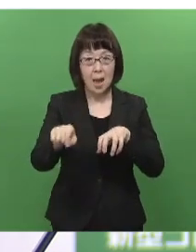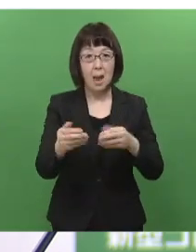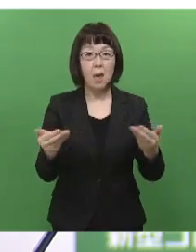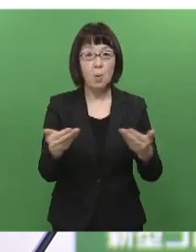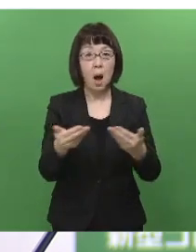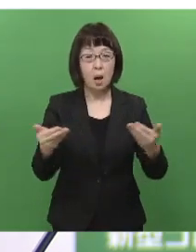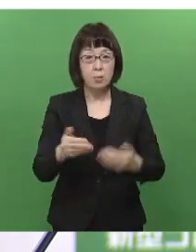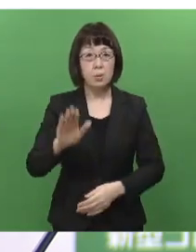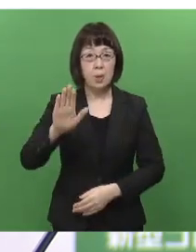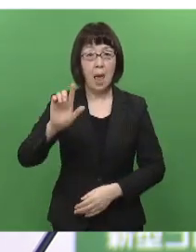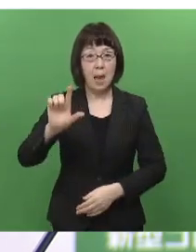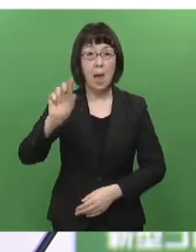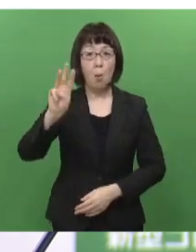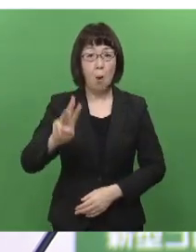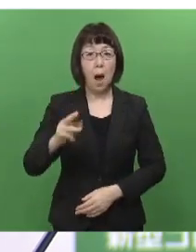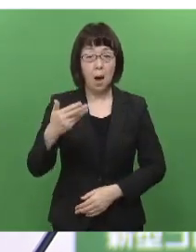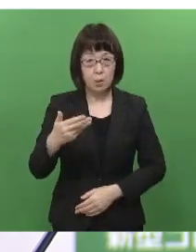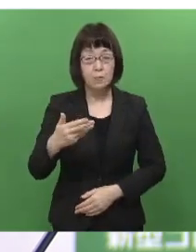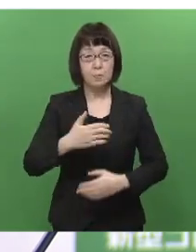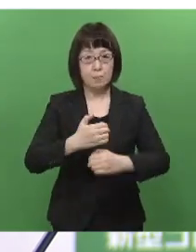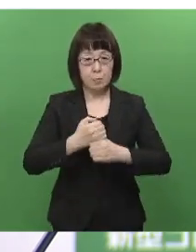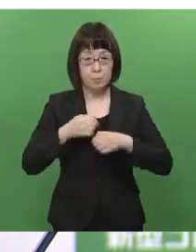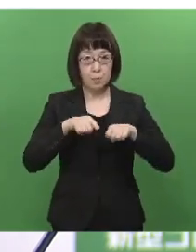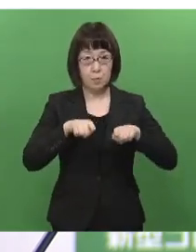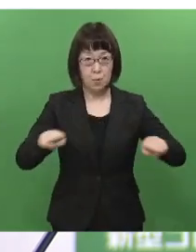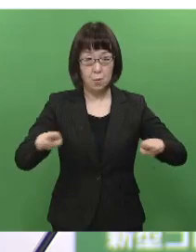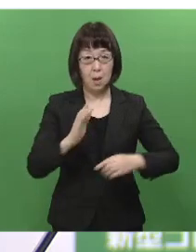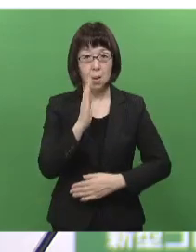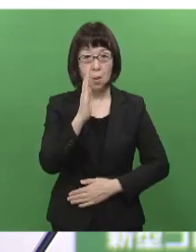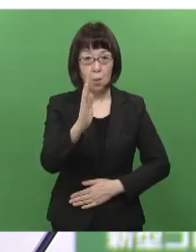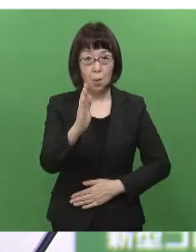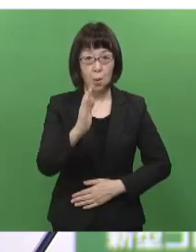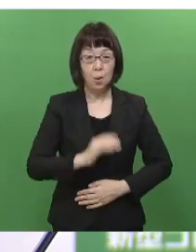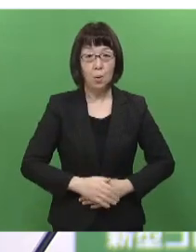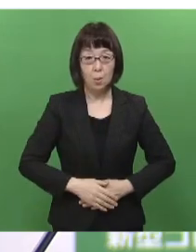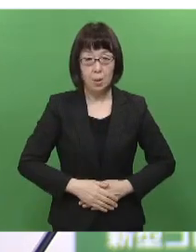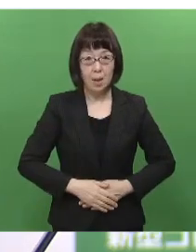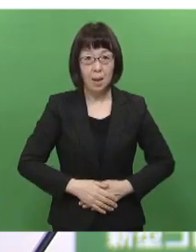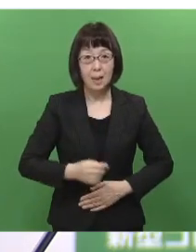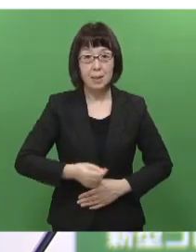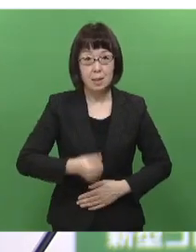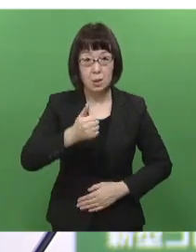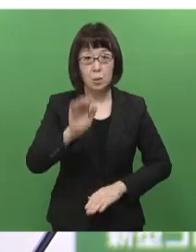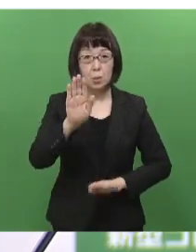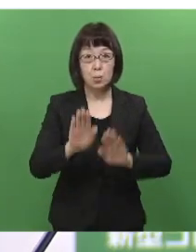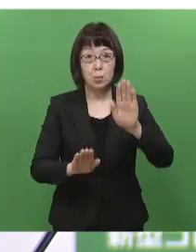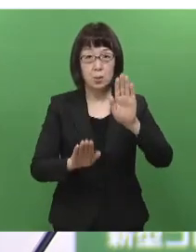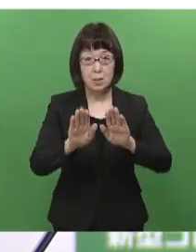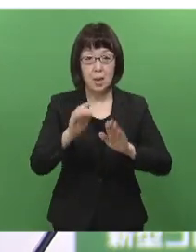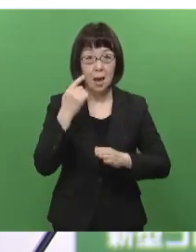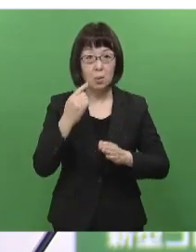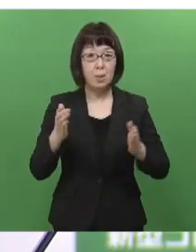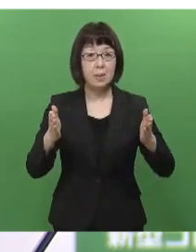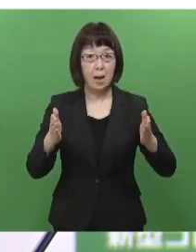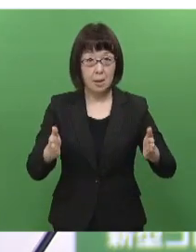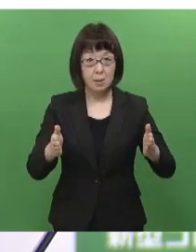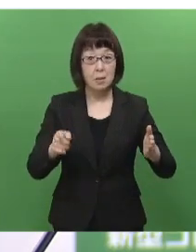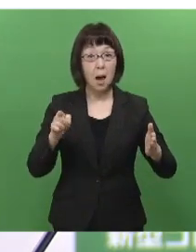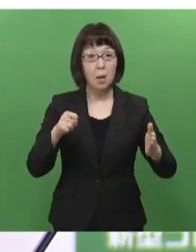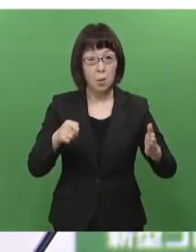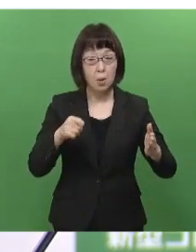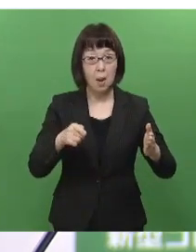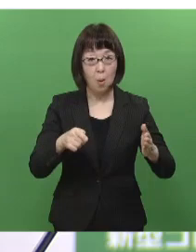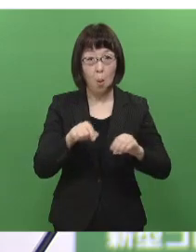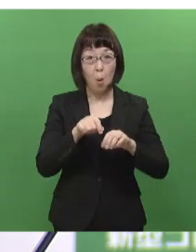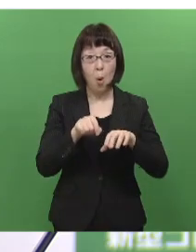強化徹底をお願いをいたします。緊急事態措置の期間、これをですねテレワーク緊